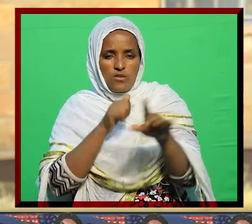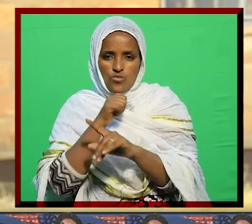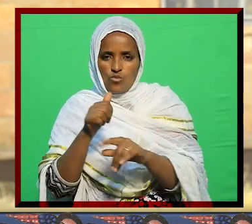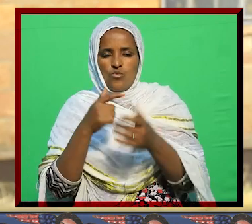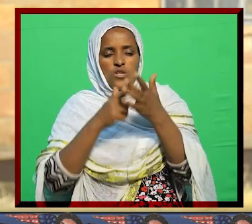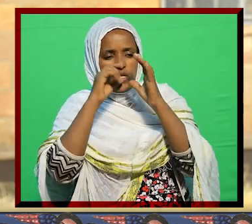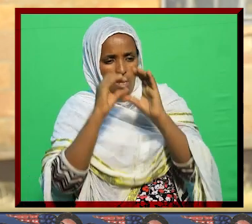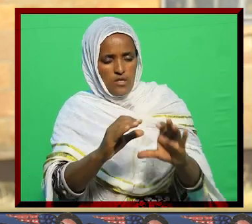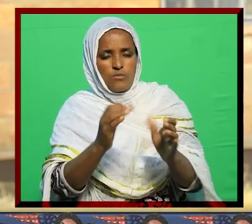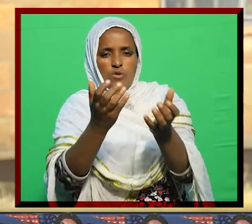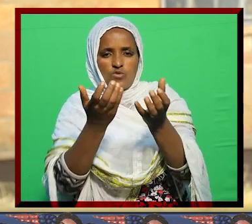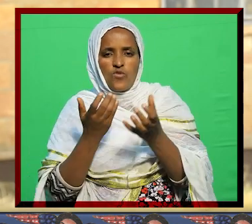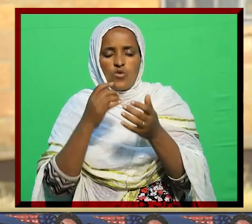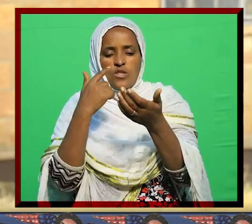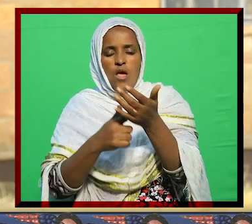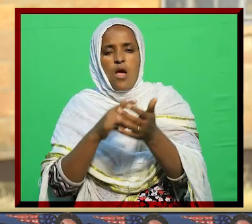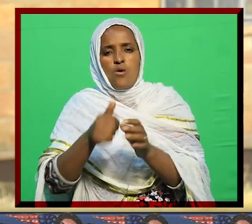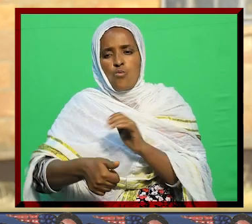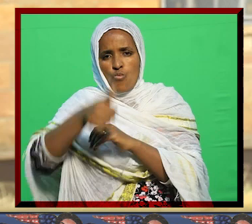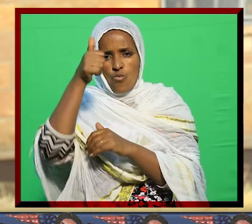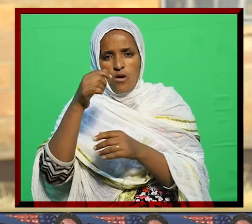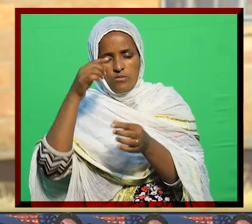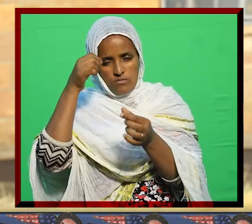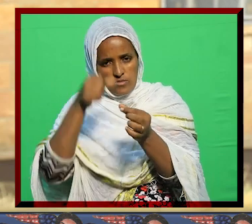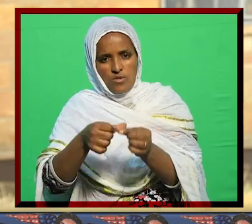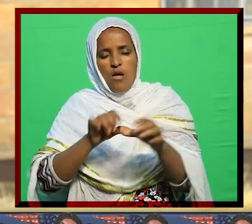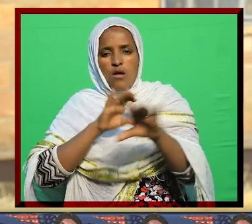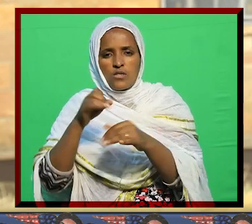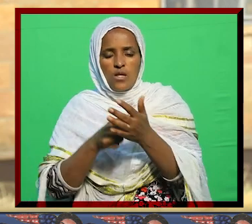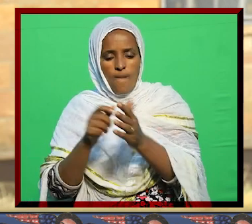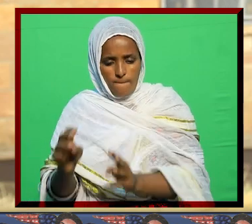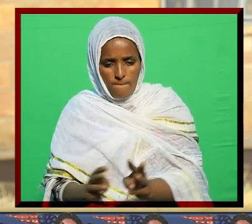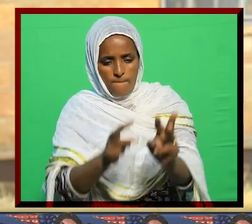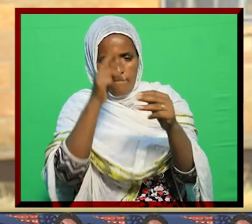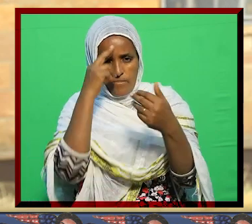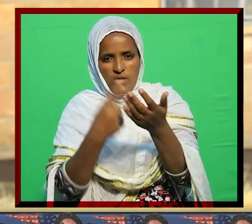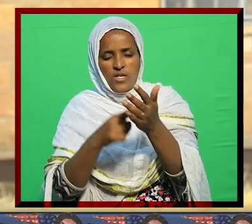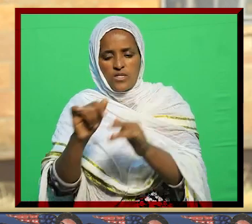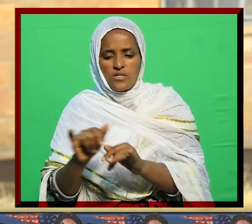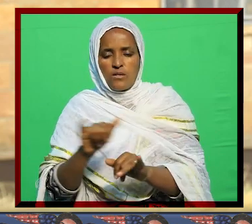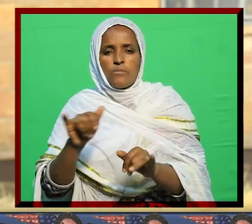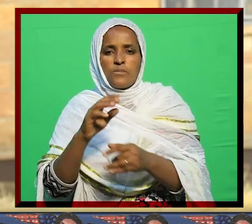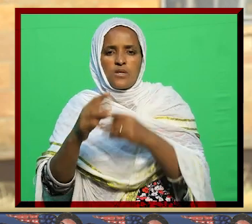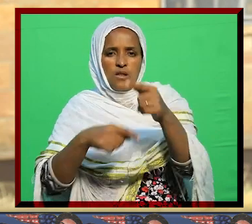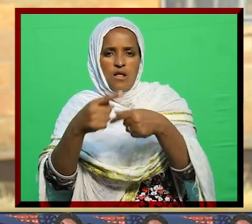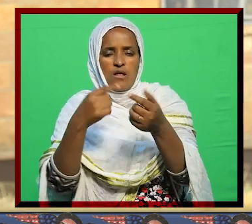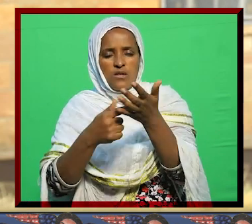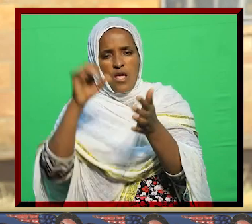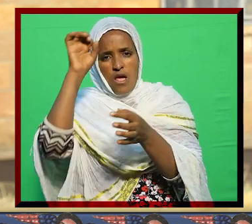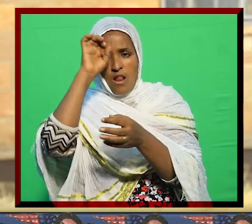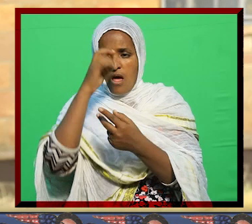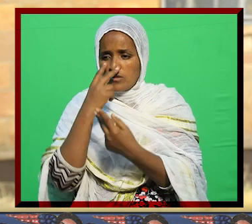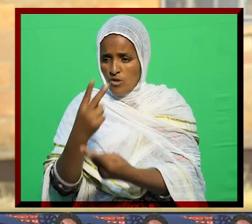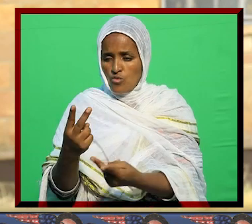አብነት የሆኑትን አልተሰወሩም። እንዲያስተምርላቸው የፈለጉትና ያን አብነቶቻችን አድርገን እንሄዳለን መንገዶቻችን ስለሆነ በዚያ መልኩ እንሄዳለን።